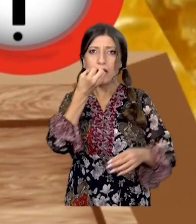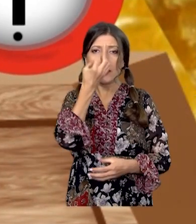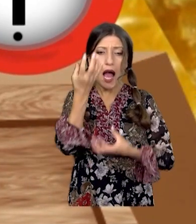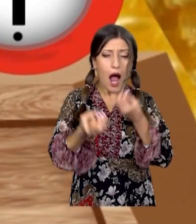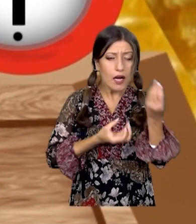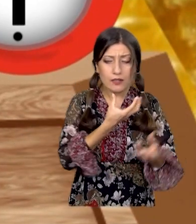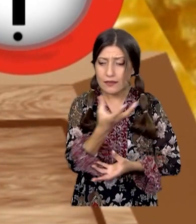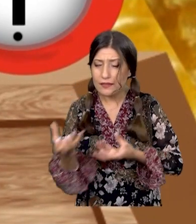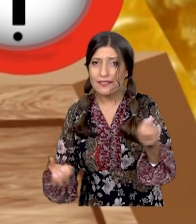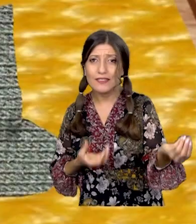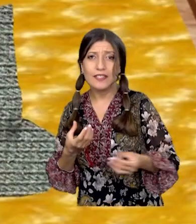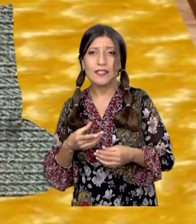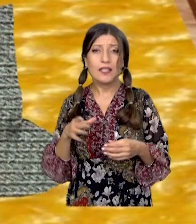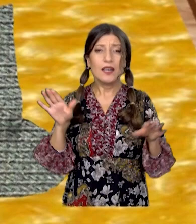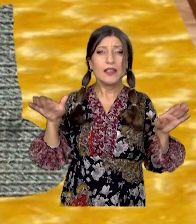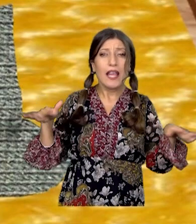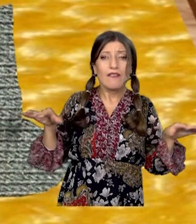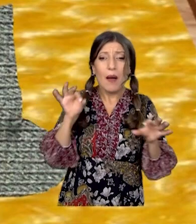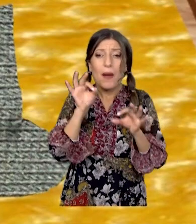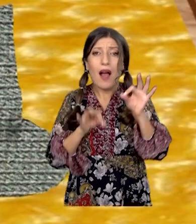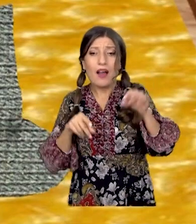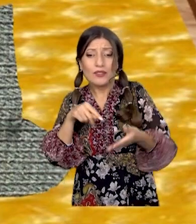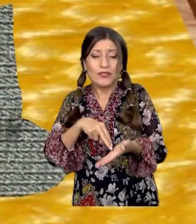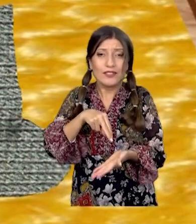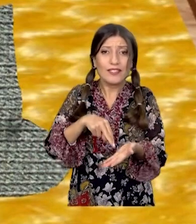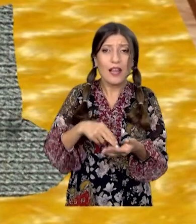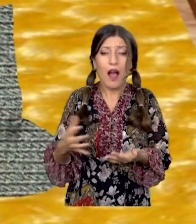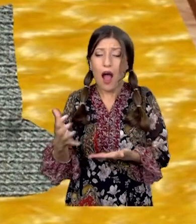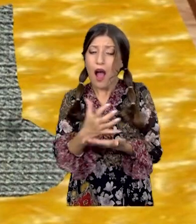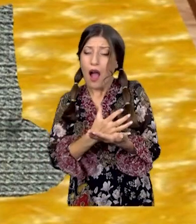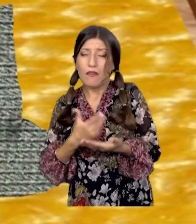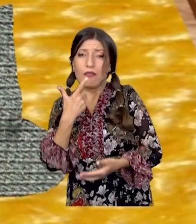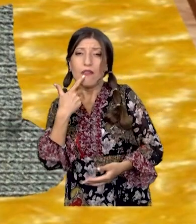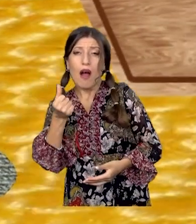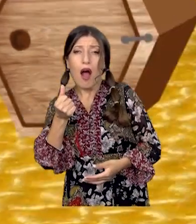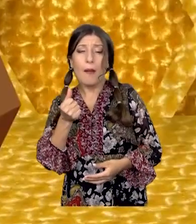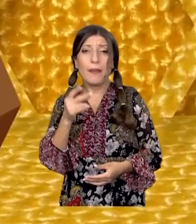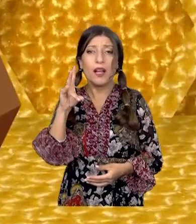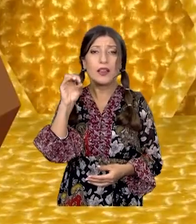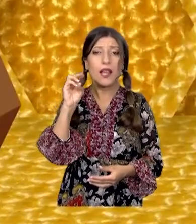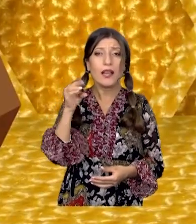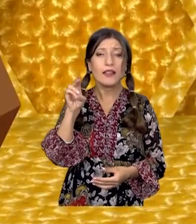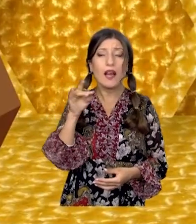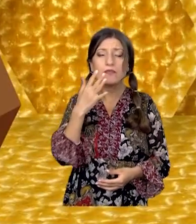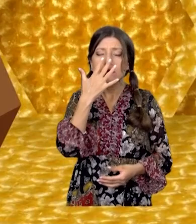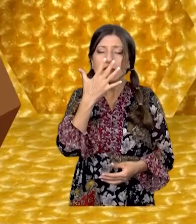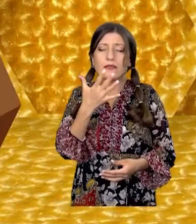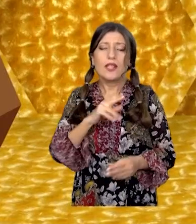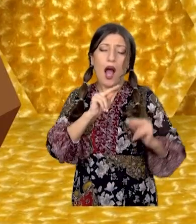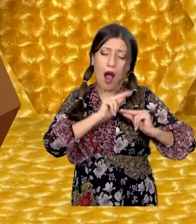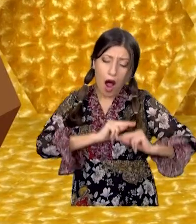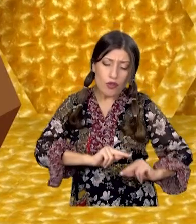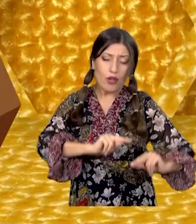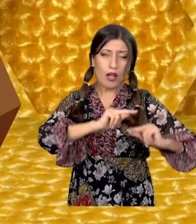ծաղկից ծաղի, մետակ ստեվեր մանրիկ տոտիկ, հավակում է համեղ նեկտար, աշխատում